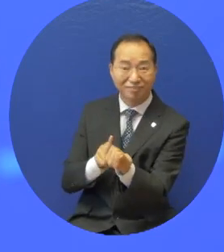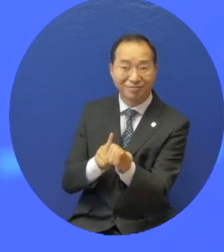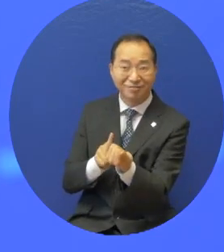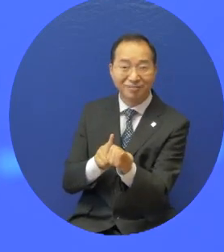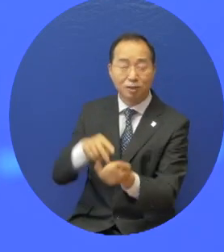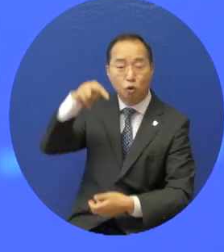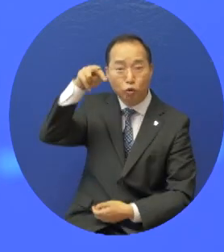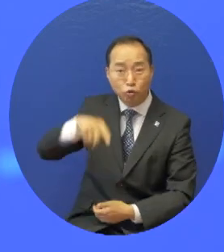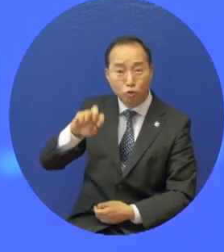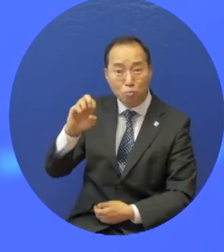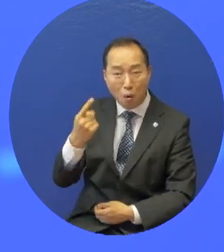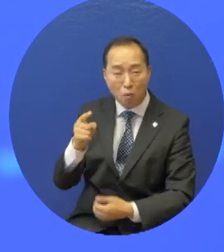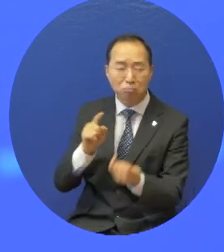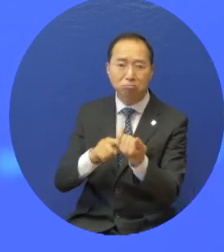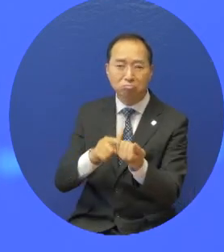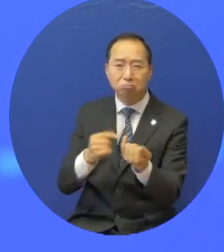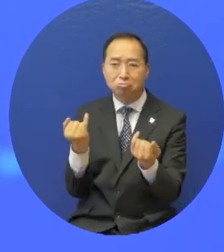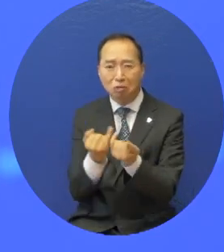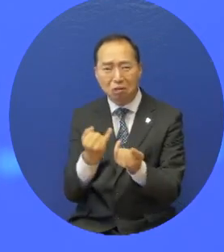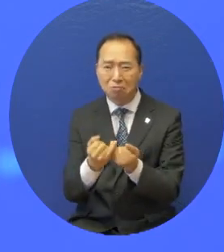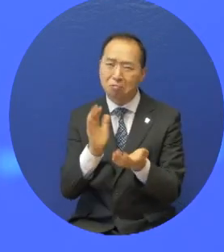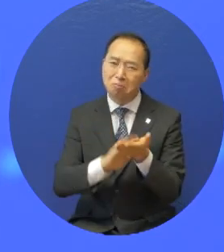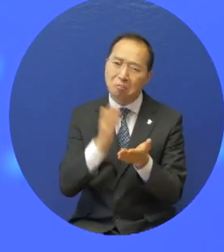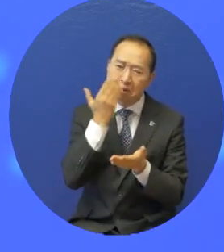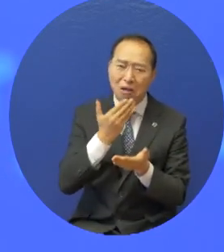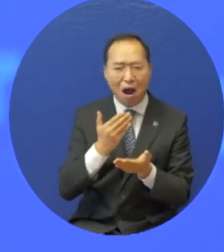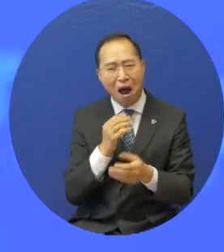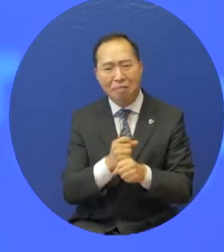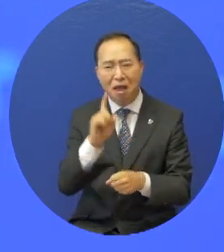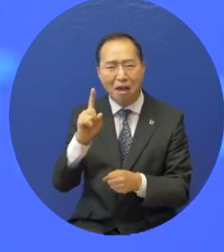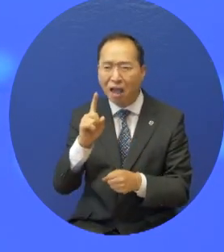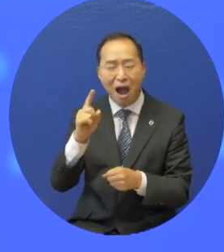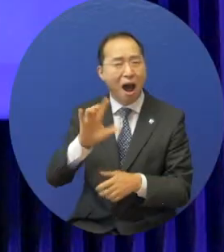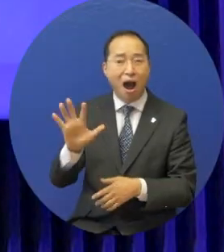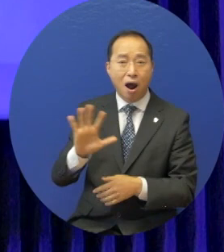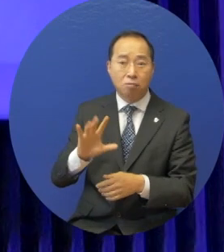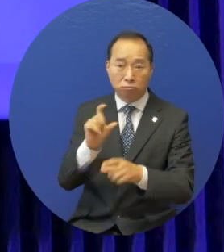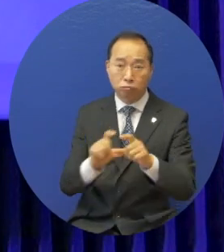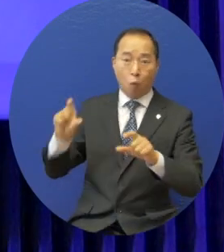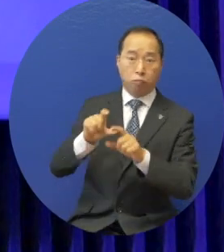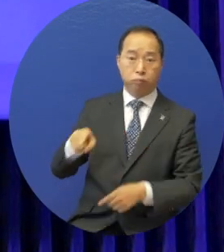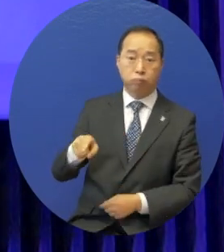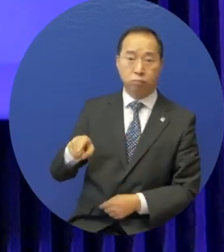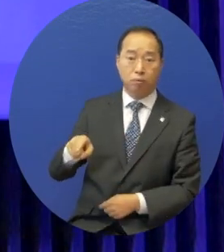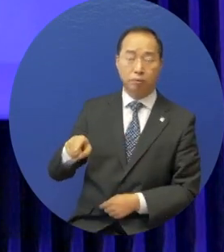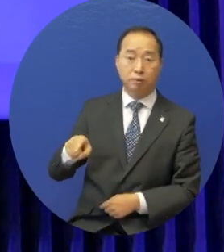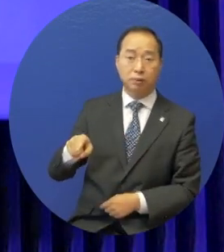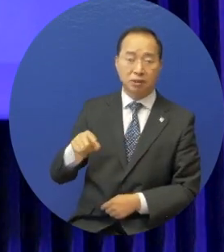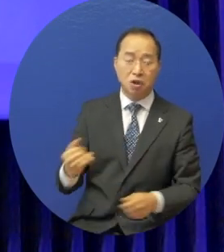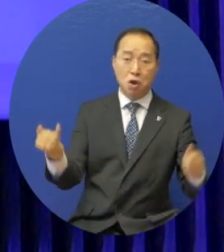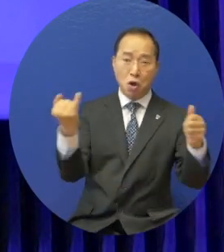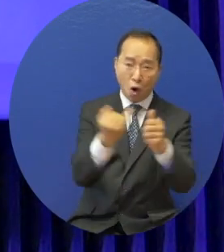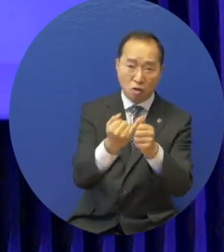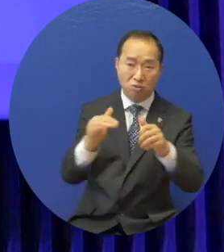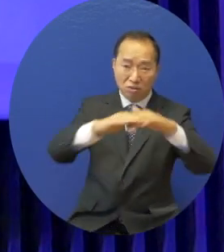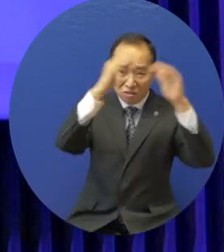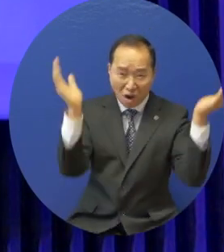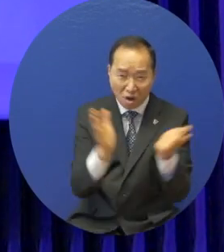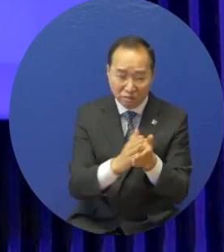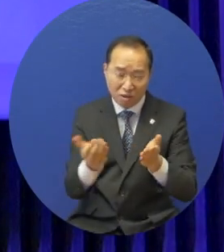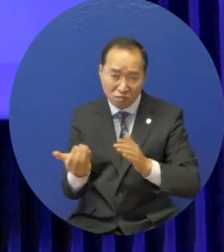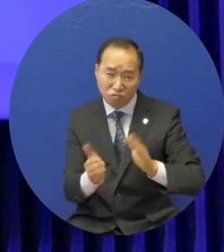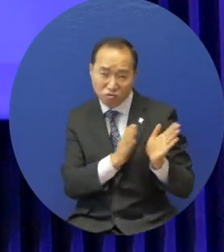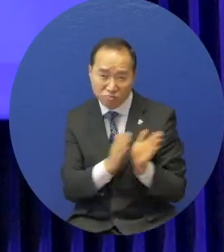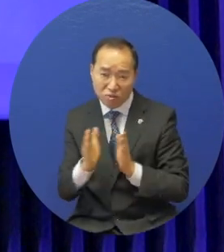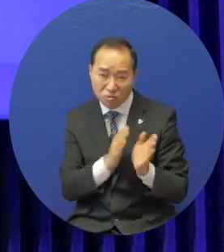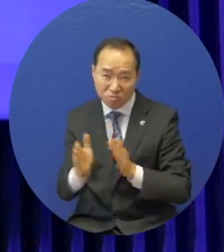동시에 많지 않았습니다. 왜냐하면 이건 경제적으로 여유가 있어야 하는 직업이기 때문에 지금까지 발견된 사례로는 지방의 어떤